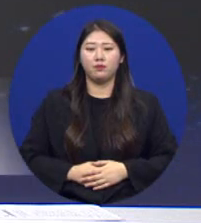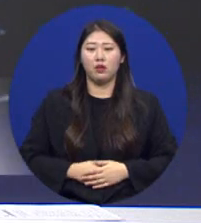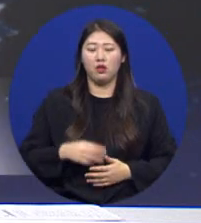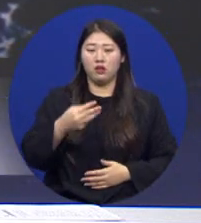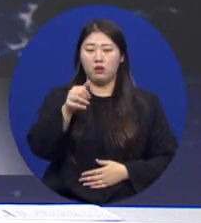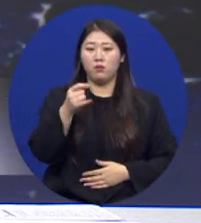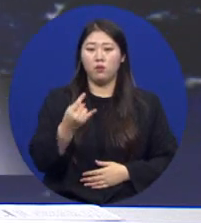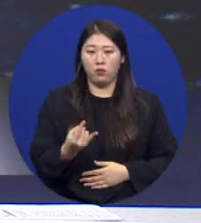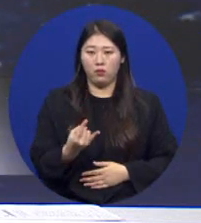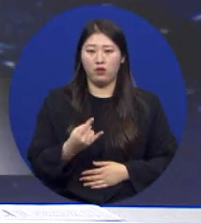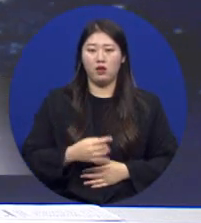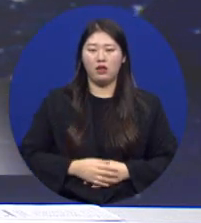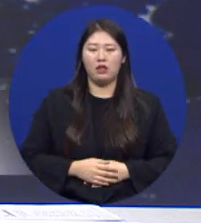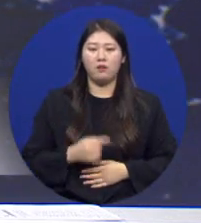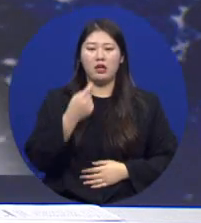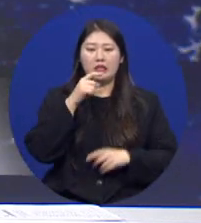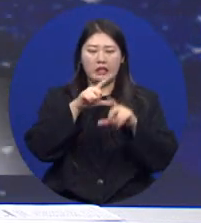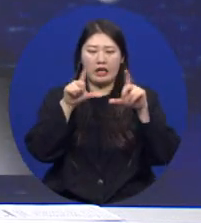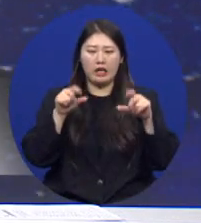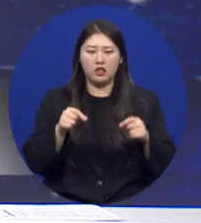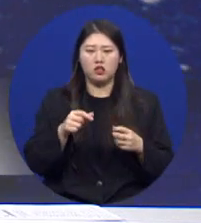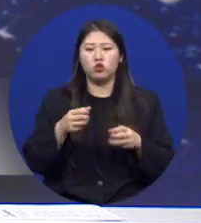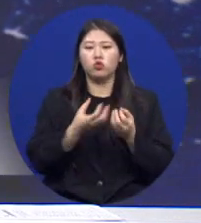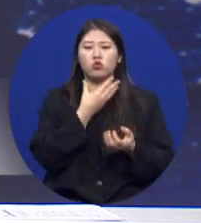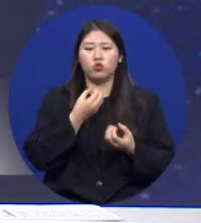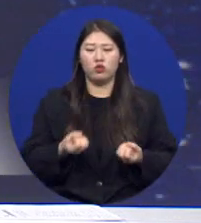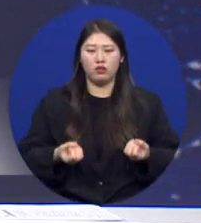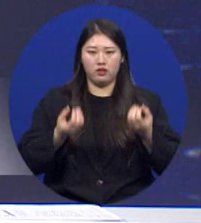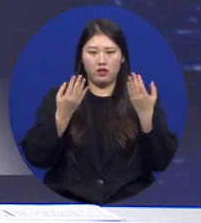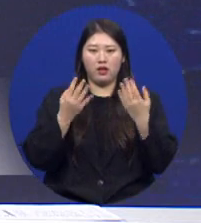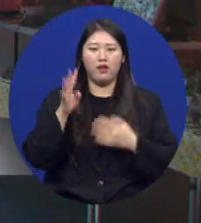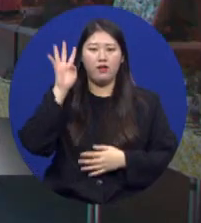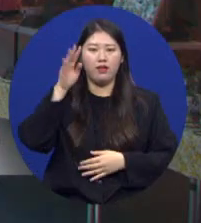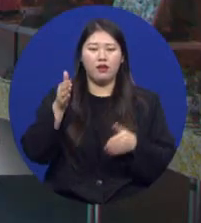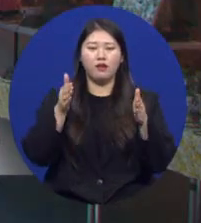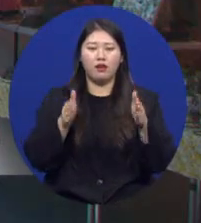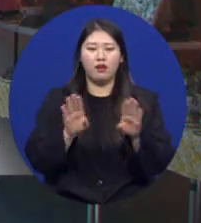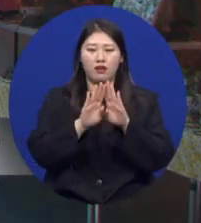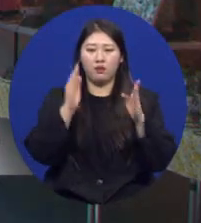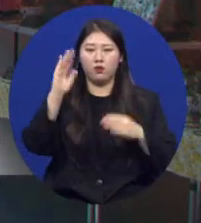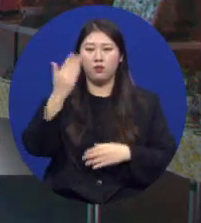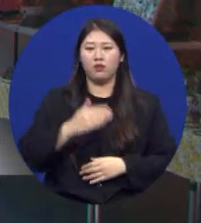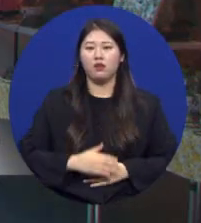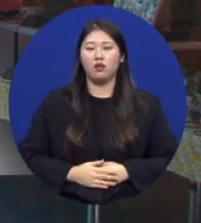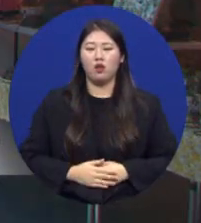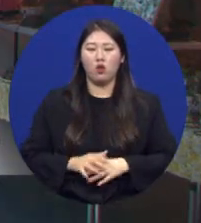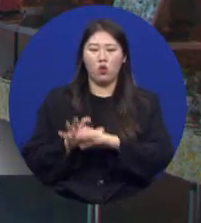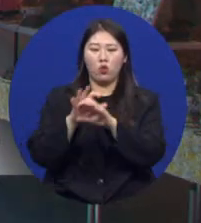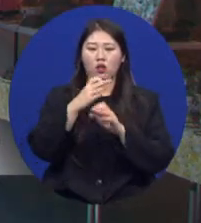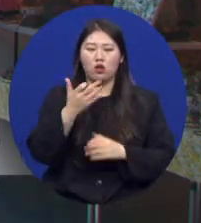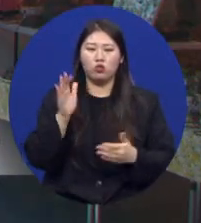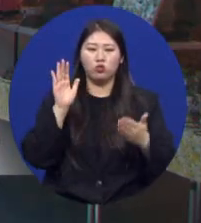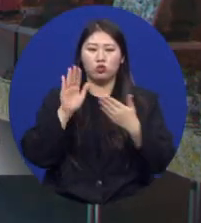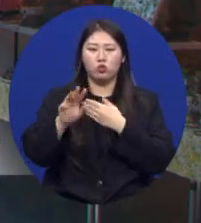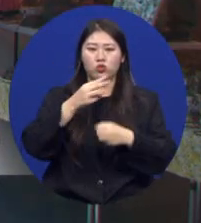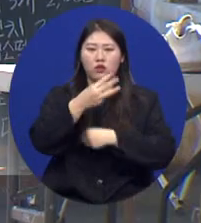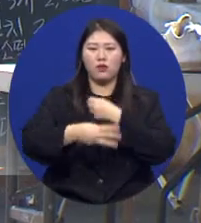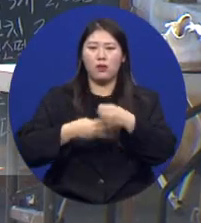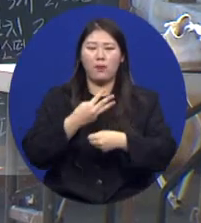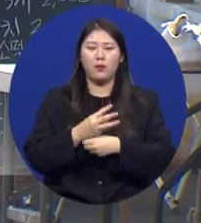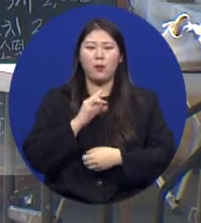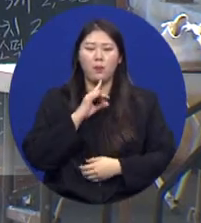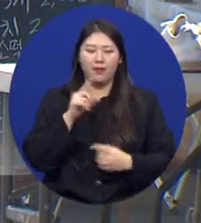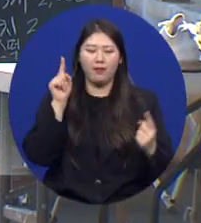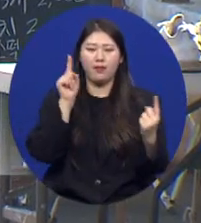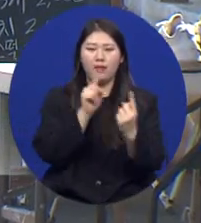제3회 서귀포 은갈치 축제가 오늘부터 나흘 동안 서귀포항 일대에서 개막했습니다. 코로나19 이후 3년 만에